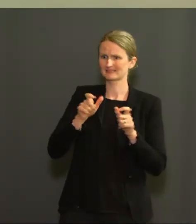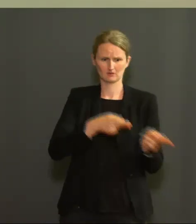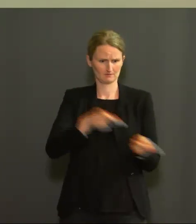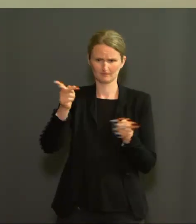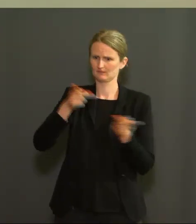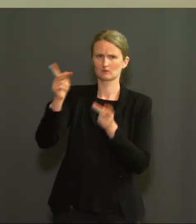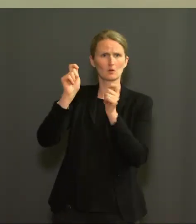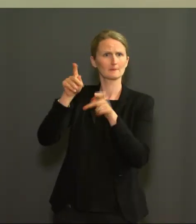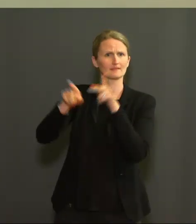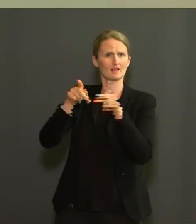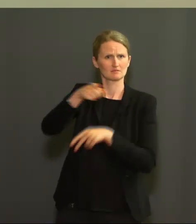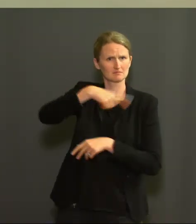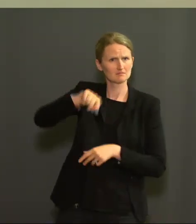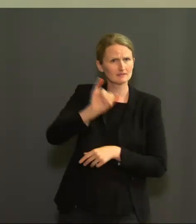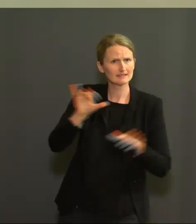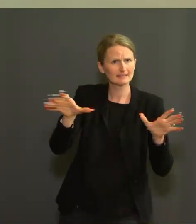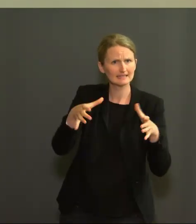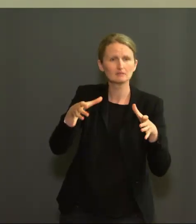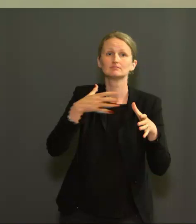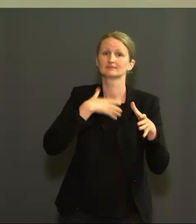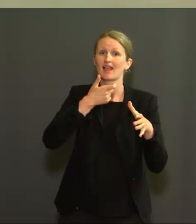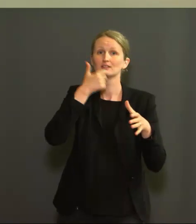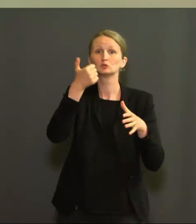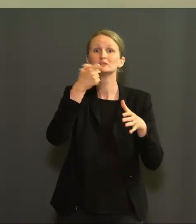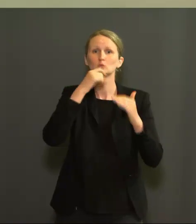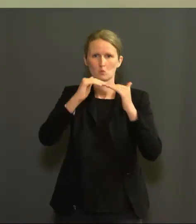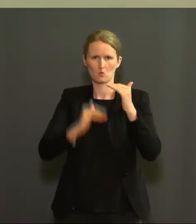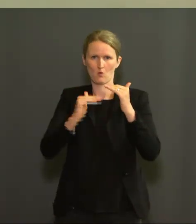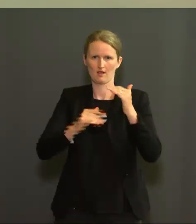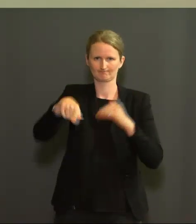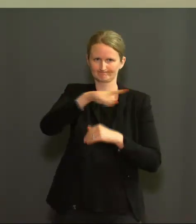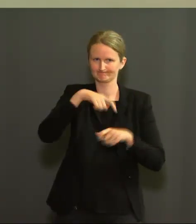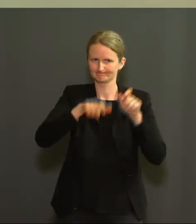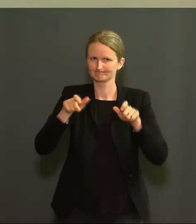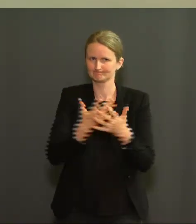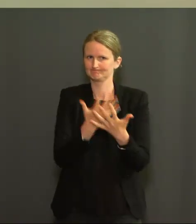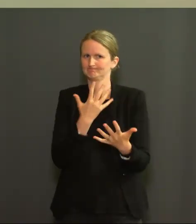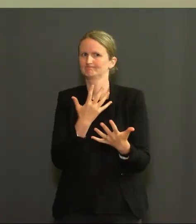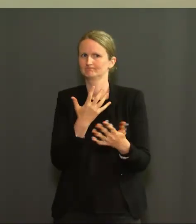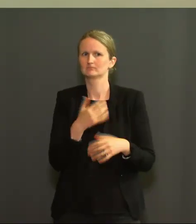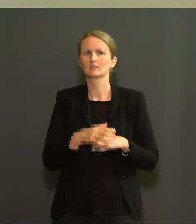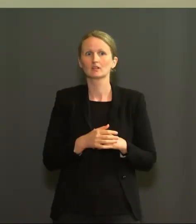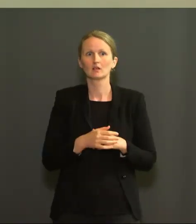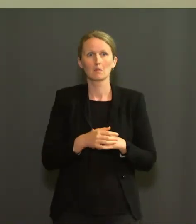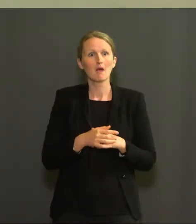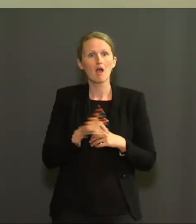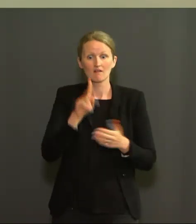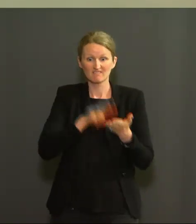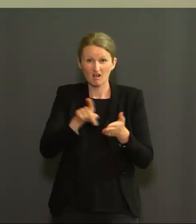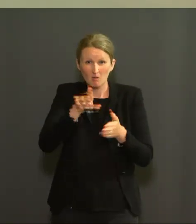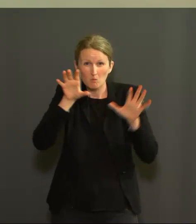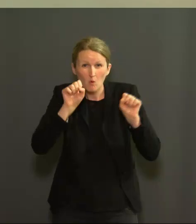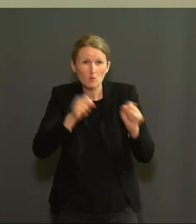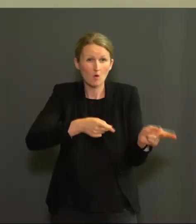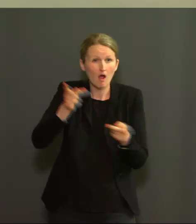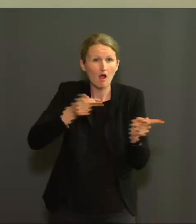Il faut souligner que nous nous basons sur des chiffres faibles, on vient de le dire, donc il ne faut pas voir ça de manière catastrophique, mais lié justement à la protection